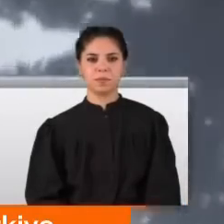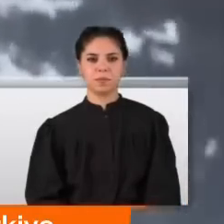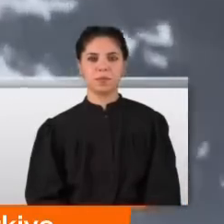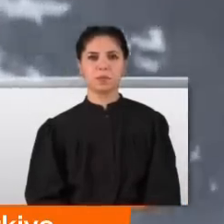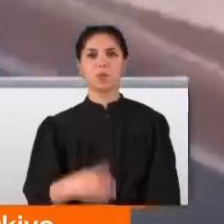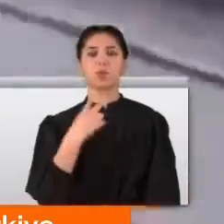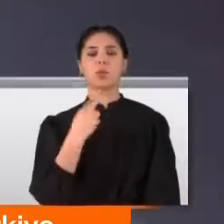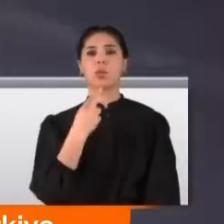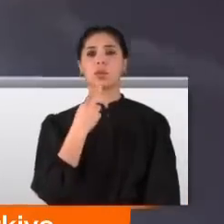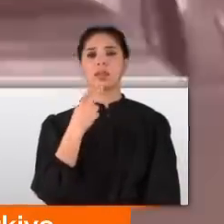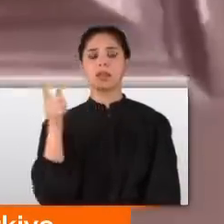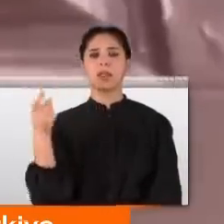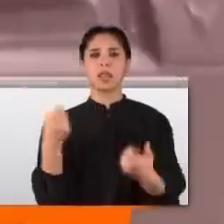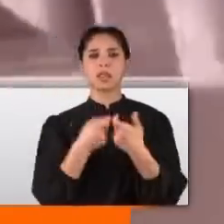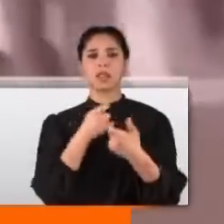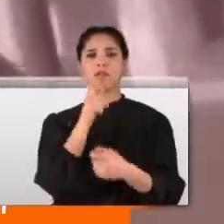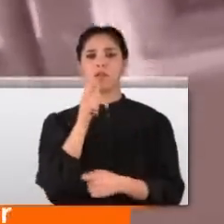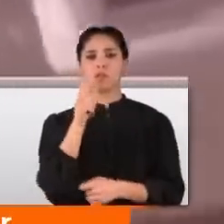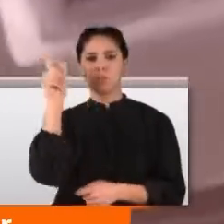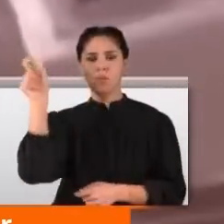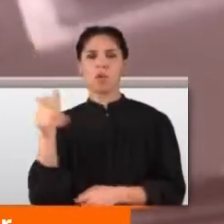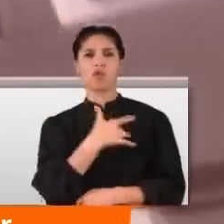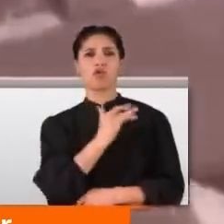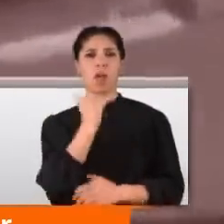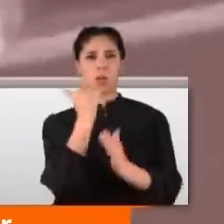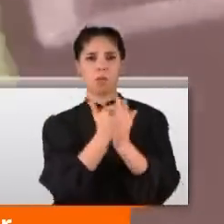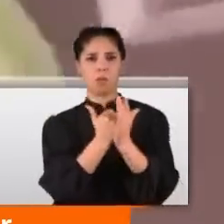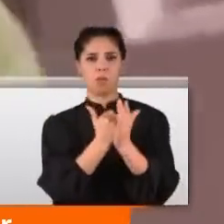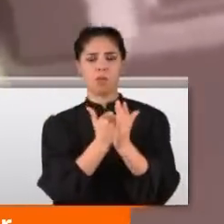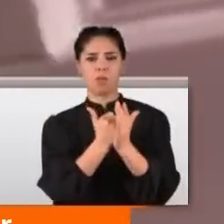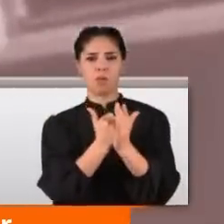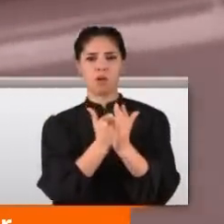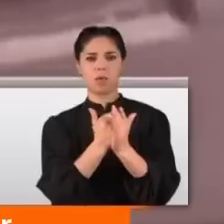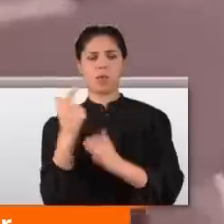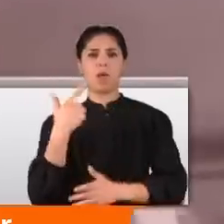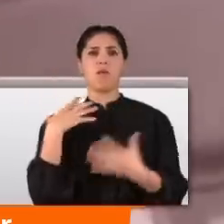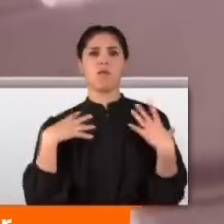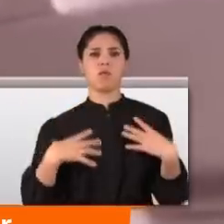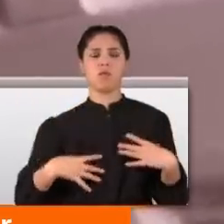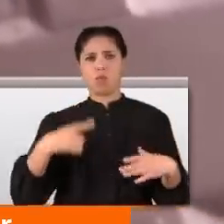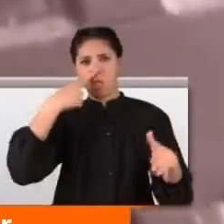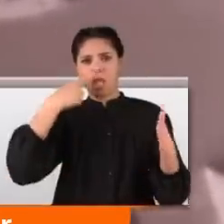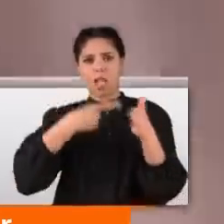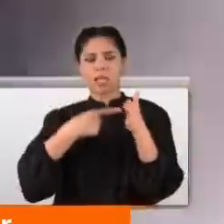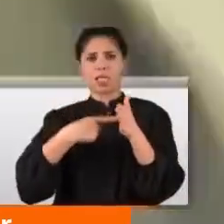Rus kadın savaş muhabiri Soledar kentinde canlı yayın yaptığı sırada bir şarapnel vücuduna isabet etti.